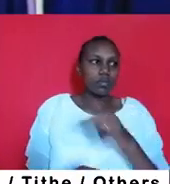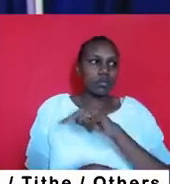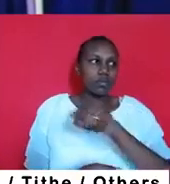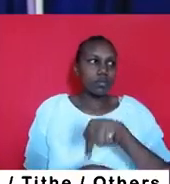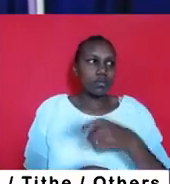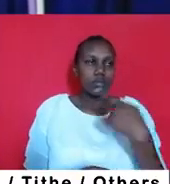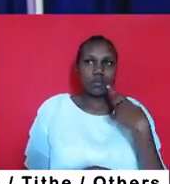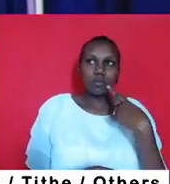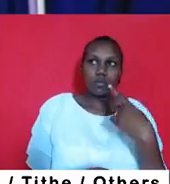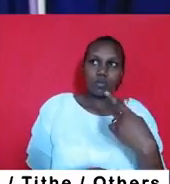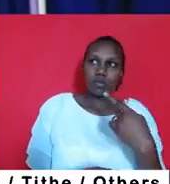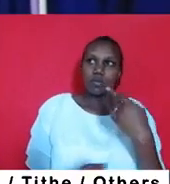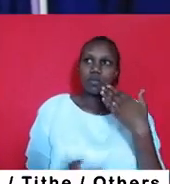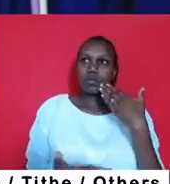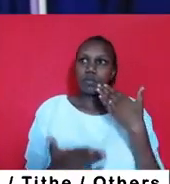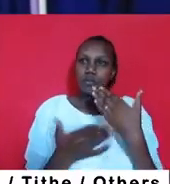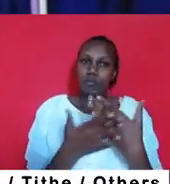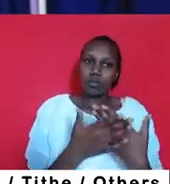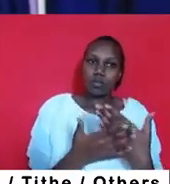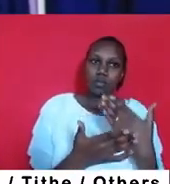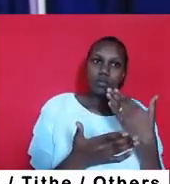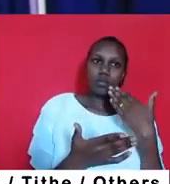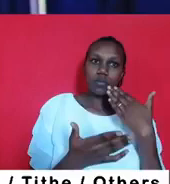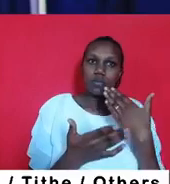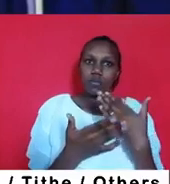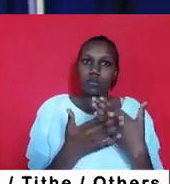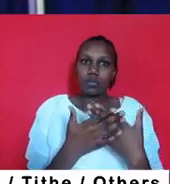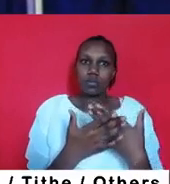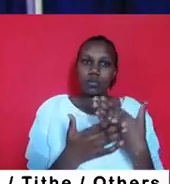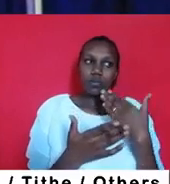asanti, twasema